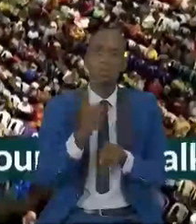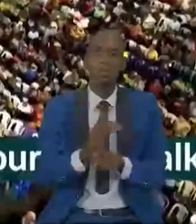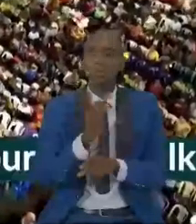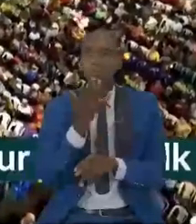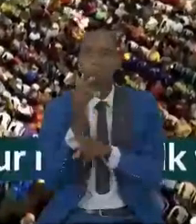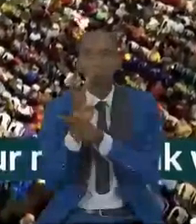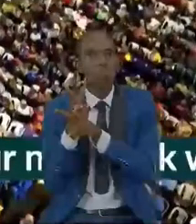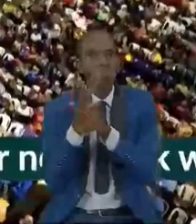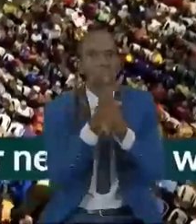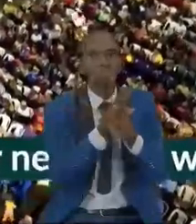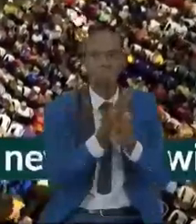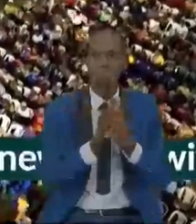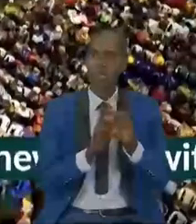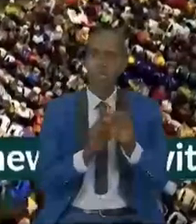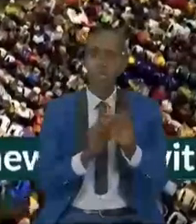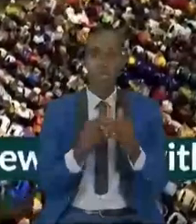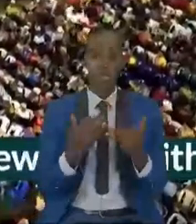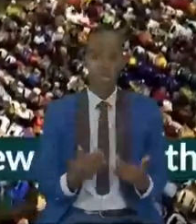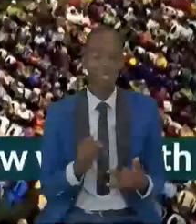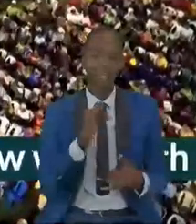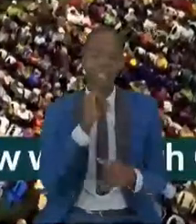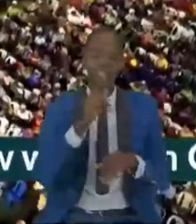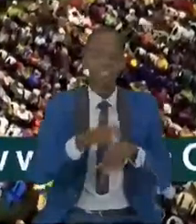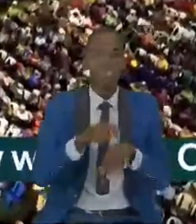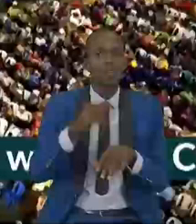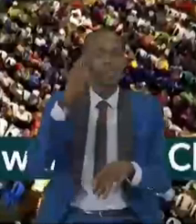Apprêtons-nous pour la prière de miracle.